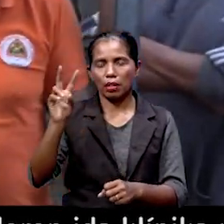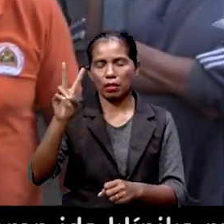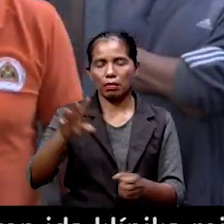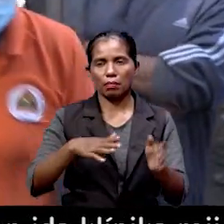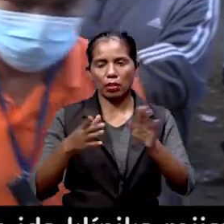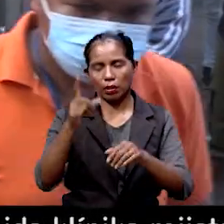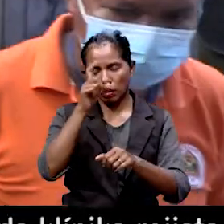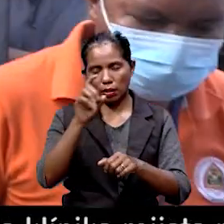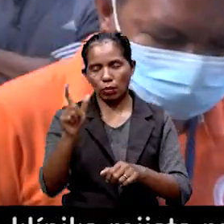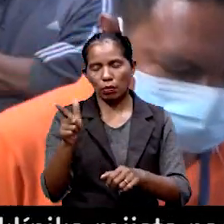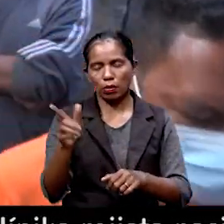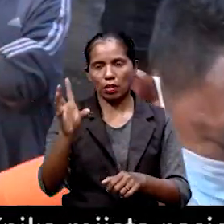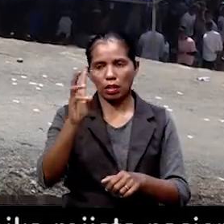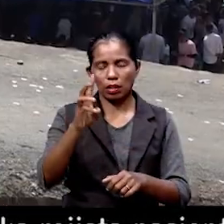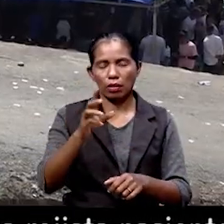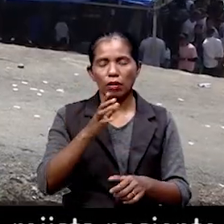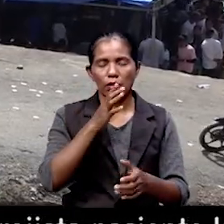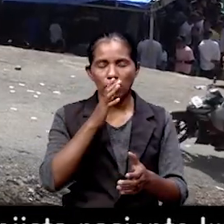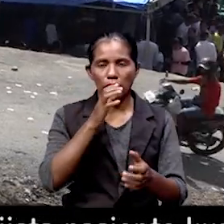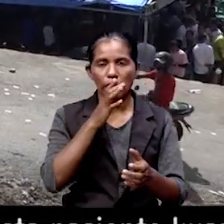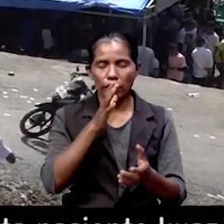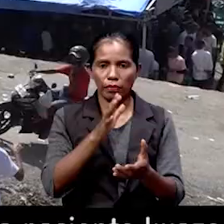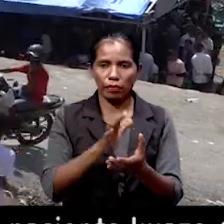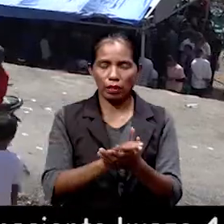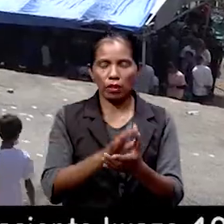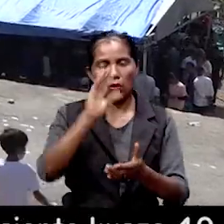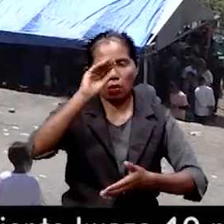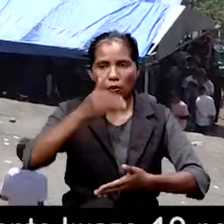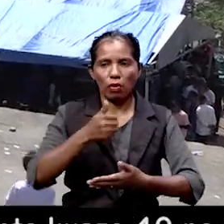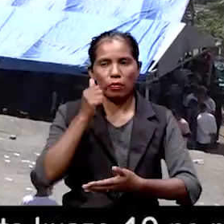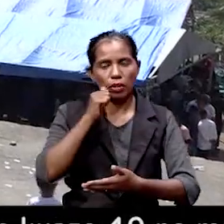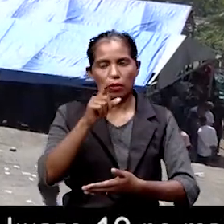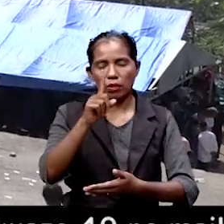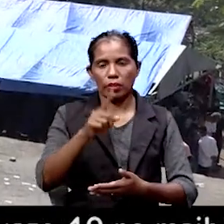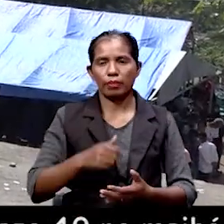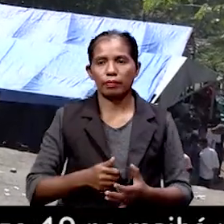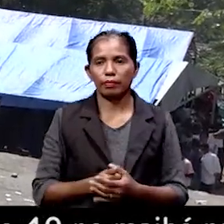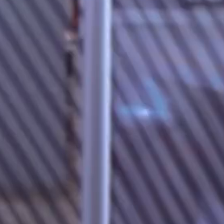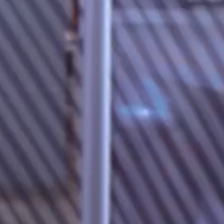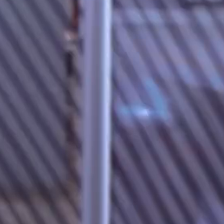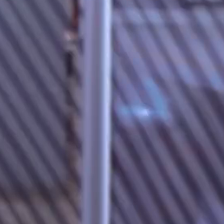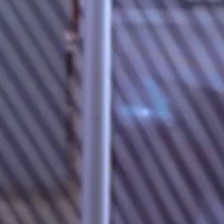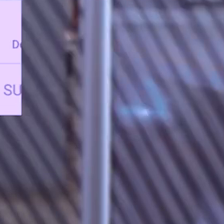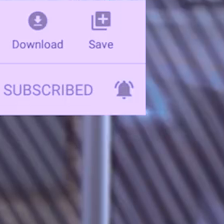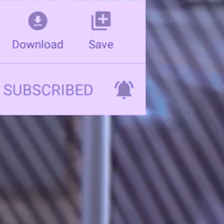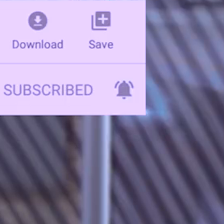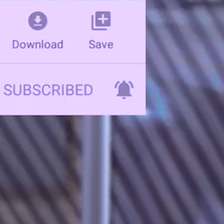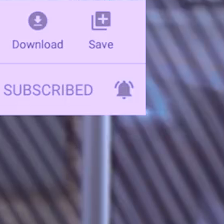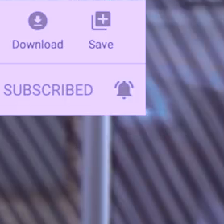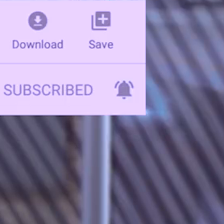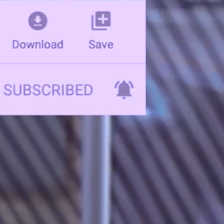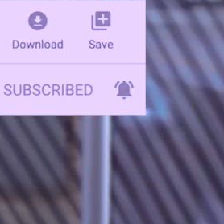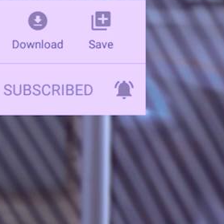idade ruanul resinen ho dihusi kela fen ho oan veto ida. Abraham Amaral, Jacinto Fuka, GMN. Kita halua